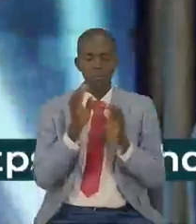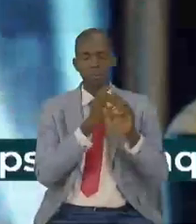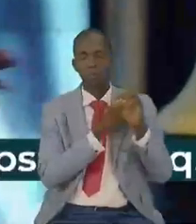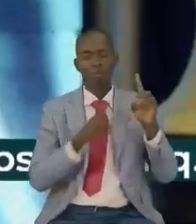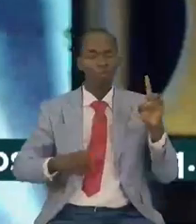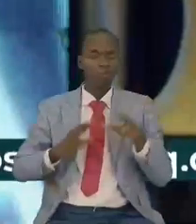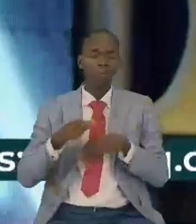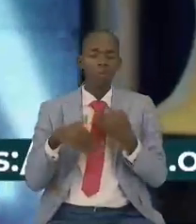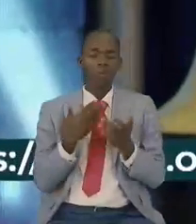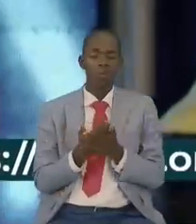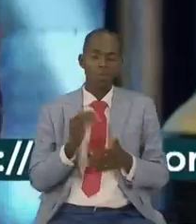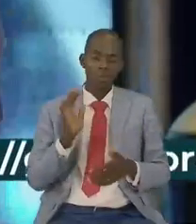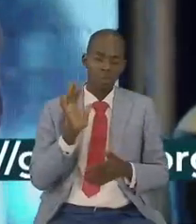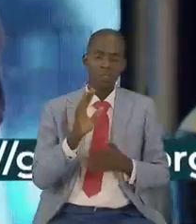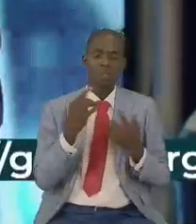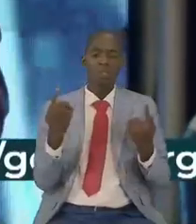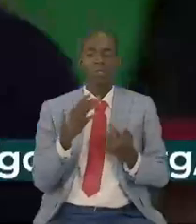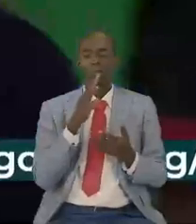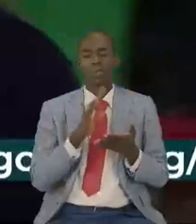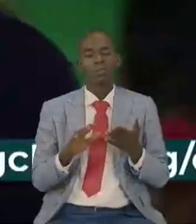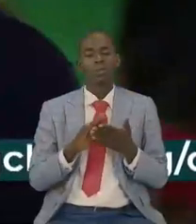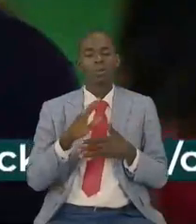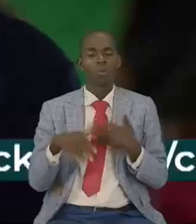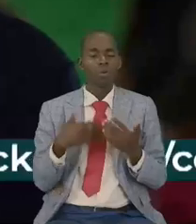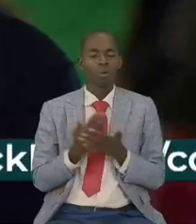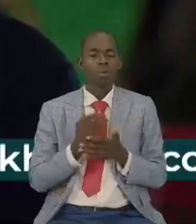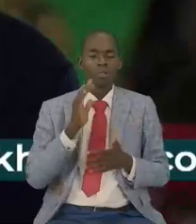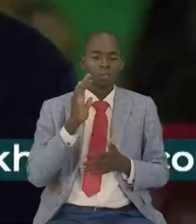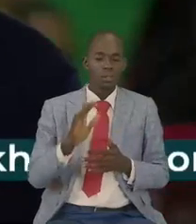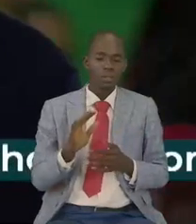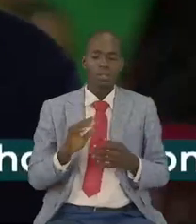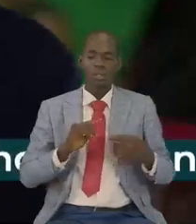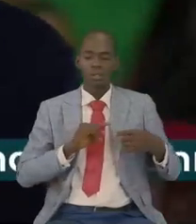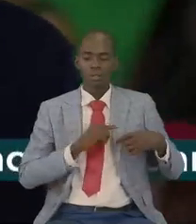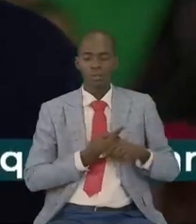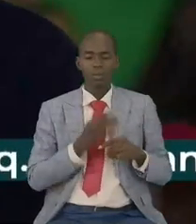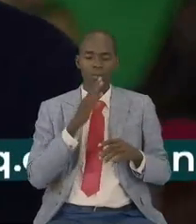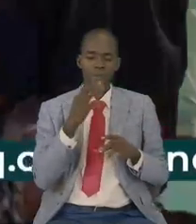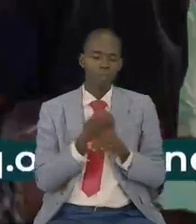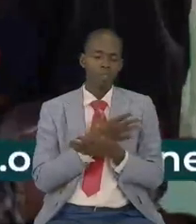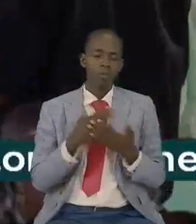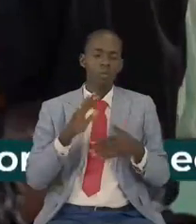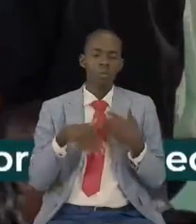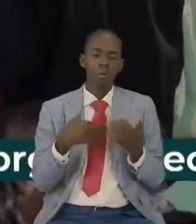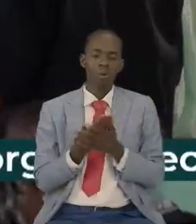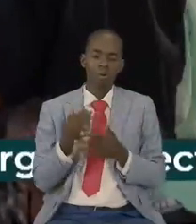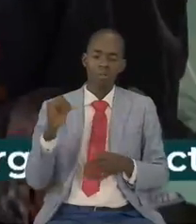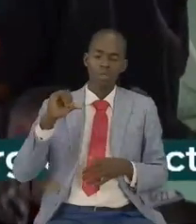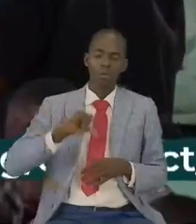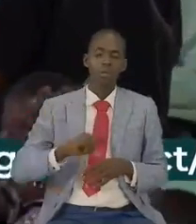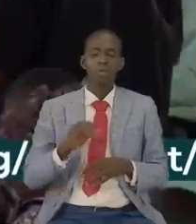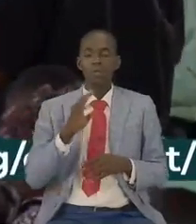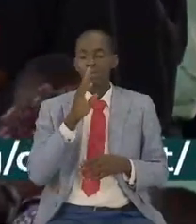Tous leurs péchés soient pardonnés. Toute leur culpabilité soit ôtée. Toute condamnation